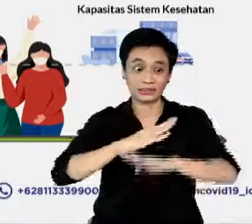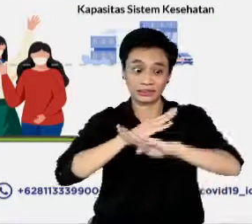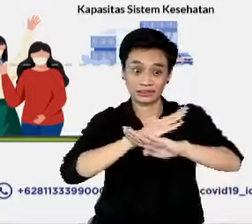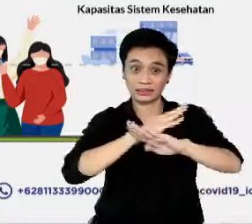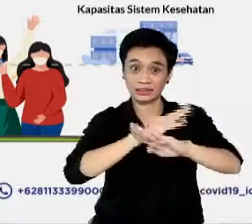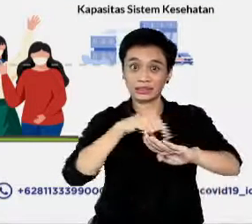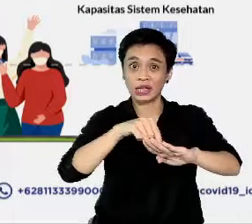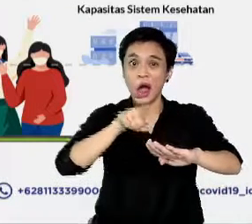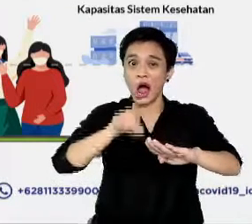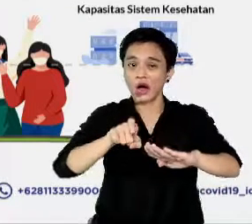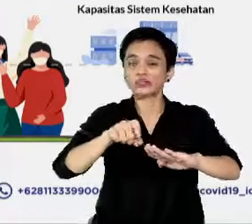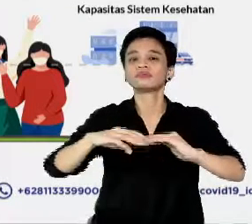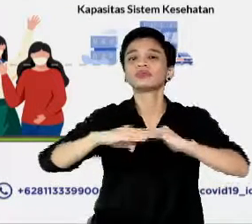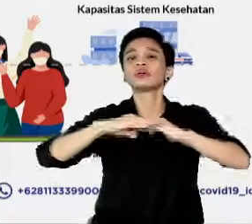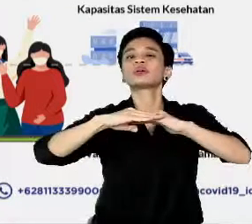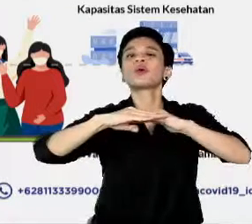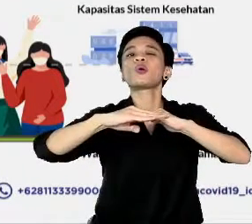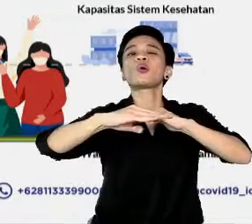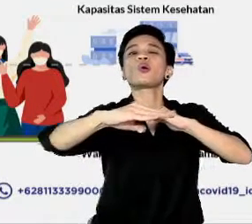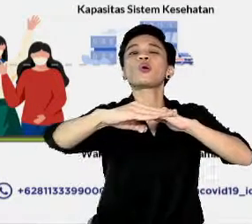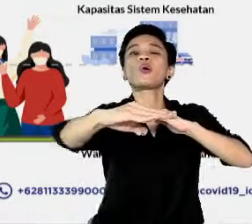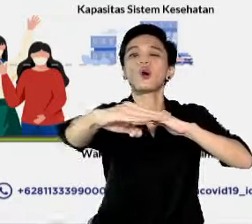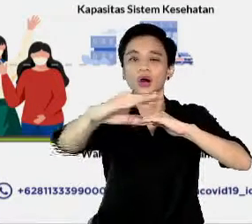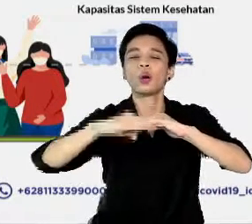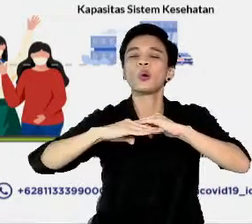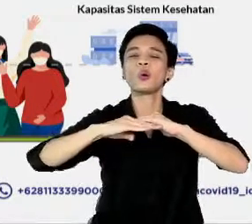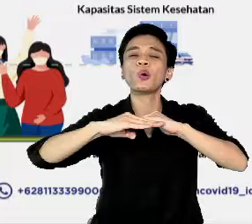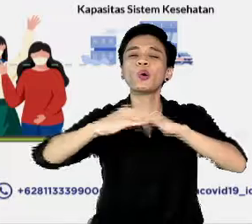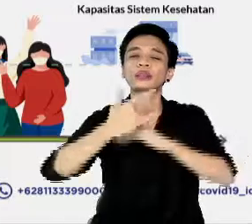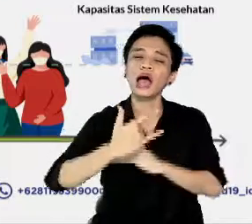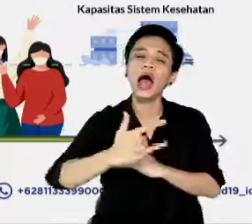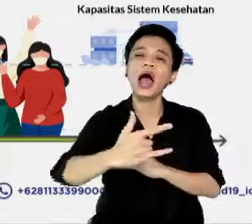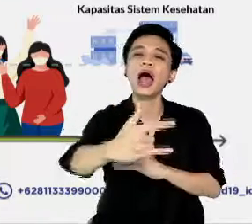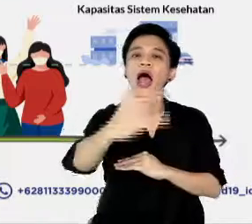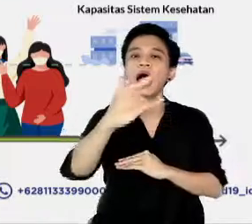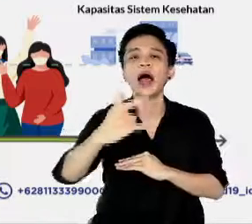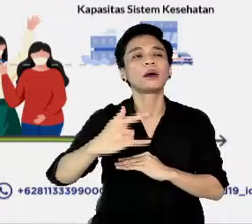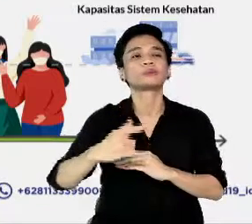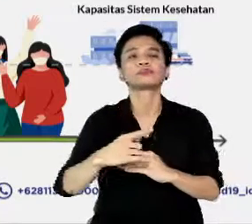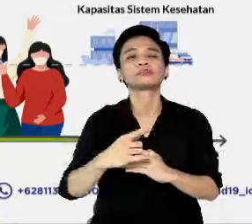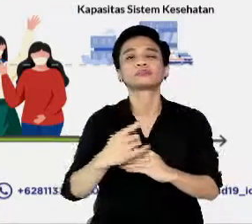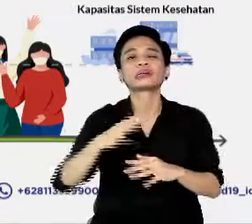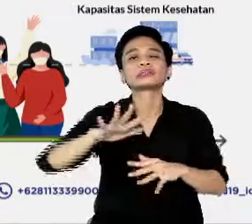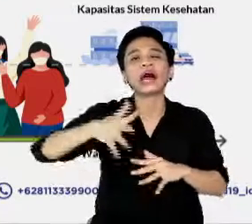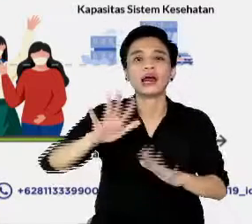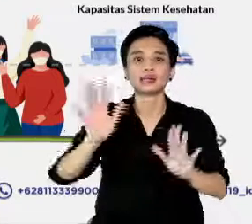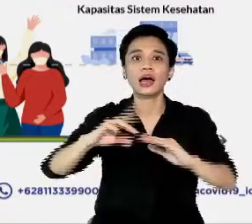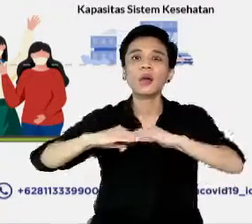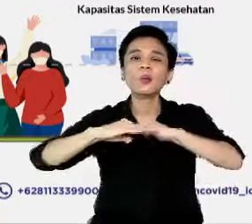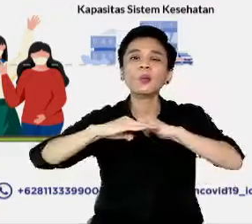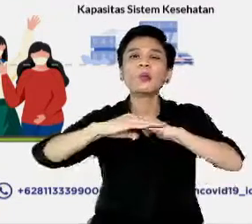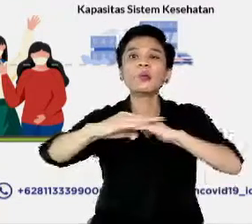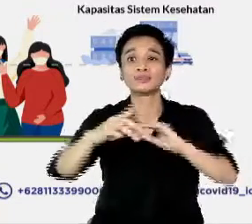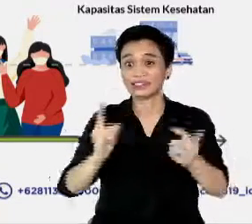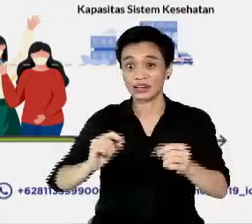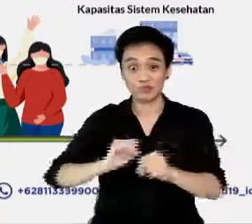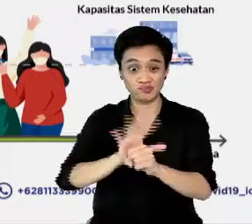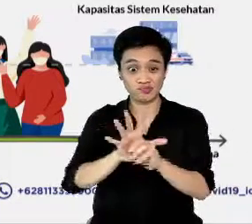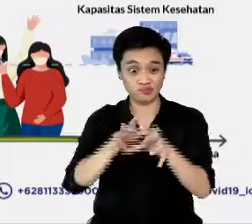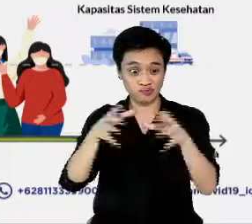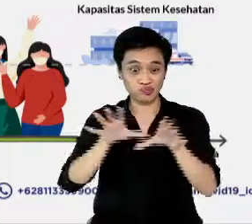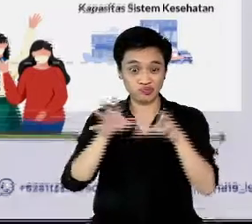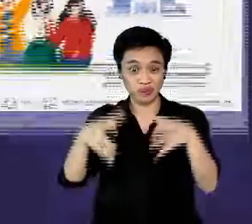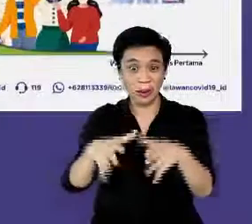harus dilakukan secara konsisten tidak mengenal waktu selama masa Pendem iku fy19 belum berakhir maka upaya